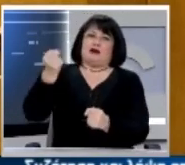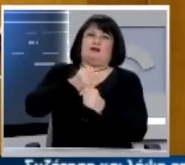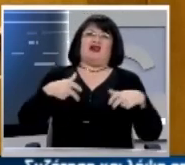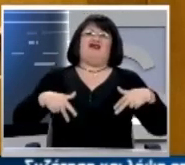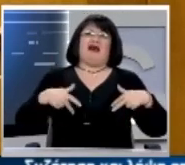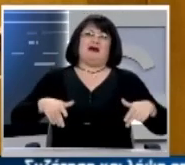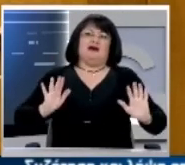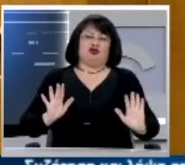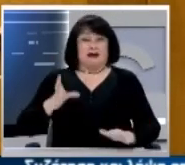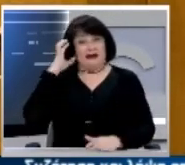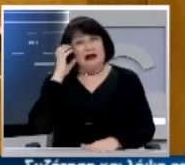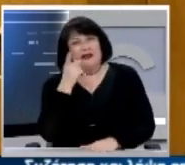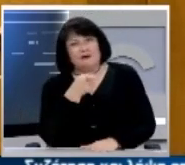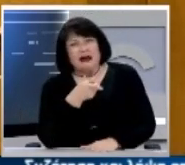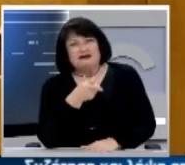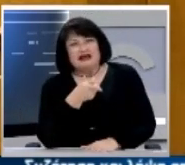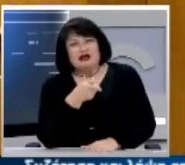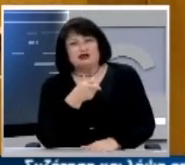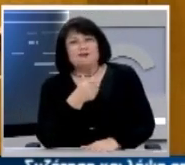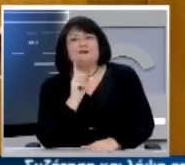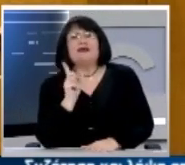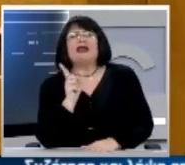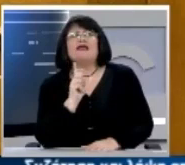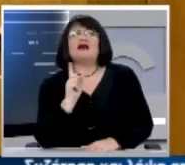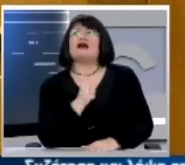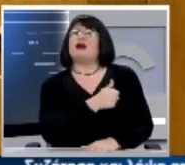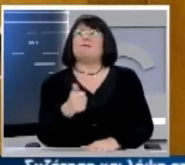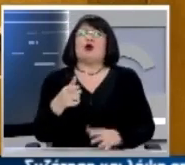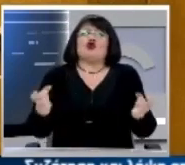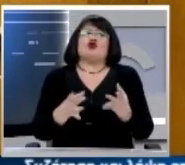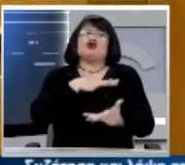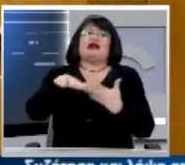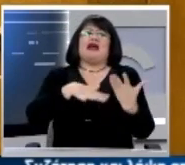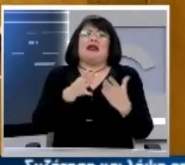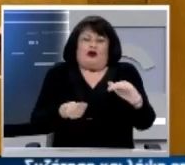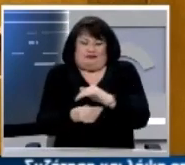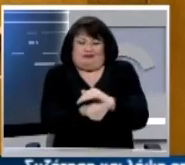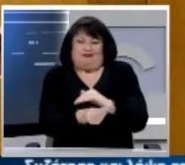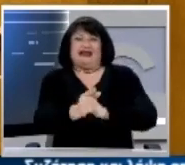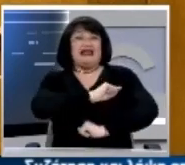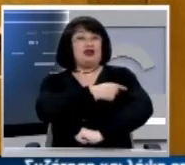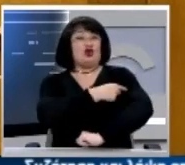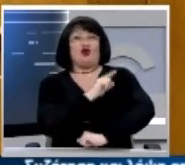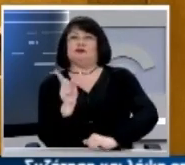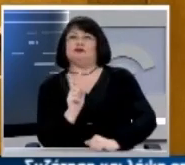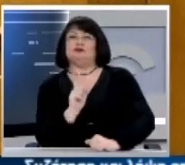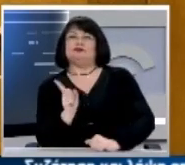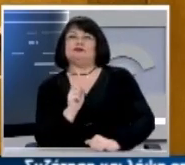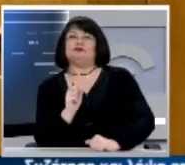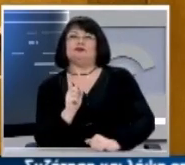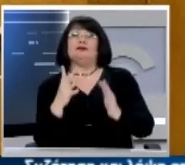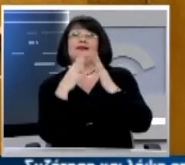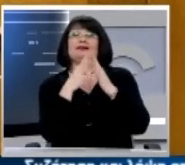στη σύντομη τοποθέτησή της πριν από μερικές ώρες. Ξέρετε όμως ότι η υπερτιμολόγηση φαρμάκων δεν γίνεται χωρίς υπογραφή